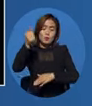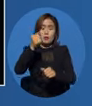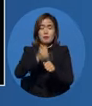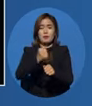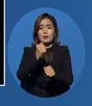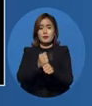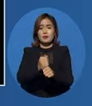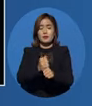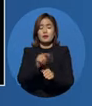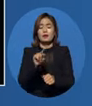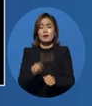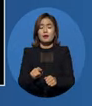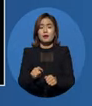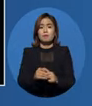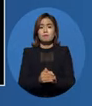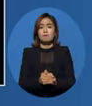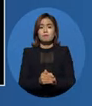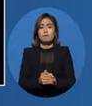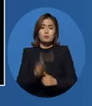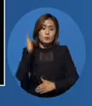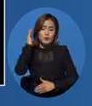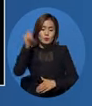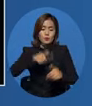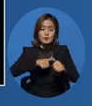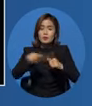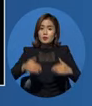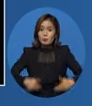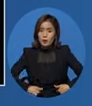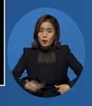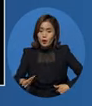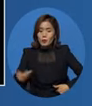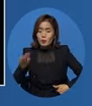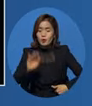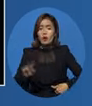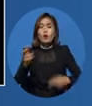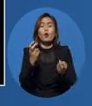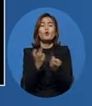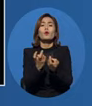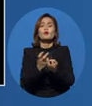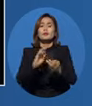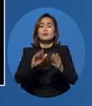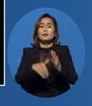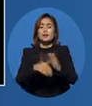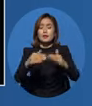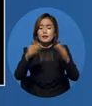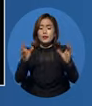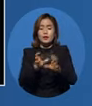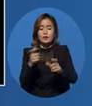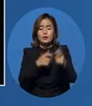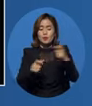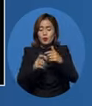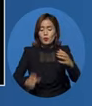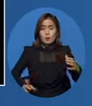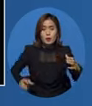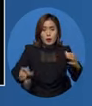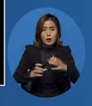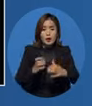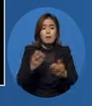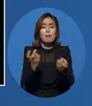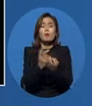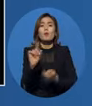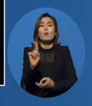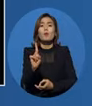가야 각 만들고 대선도 승리해야 되는데 어떻게 해야 당의 더 다 해결할 수 있는지 말씀해